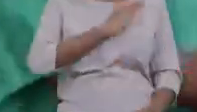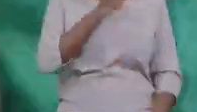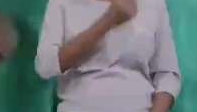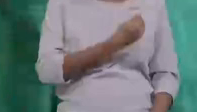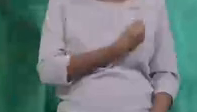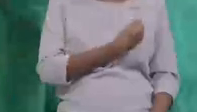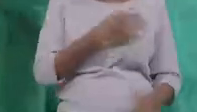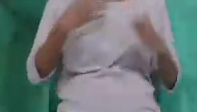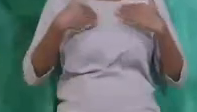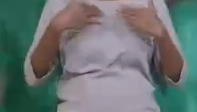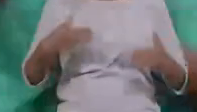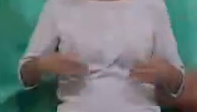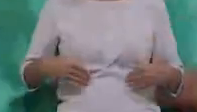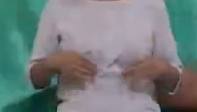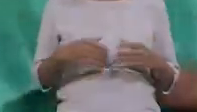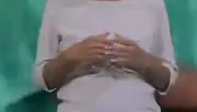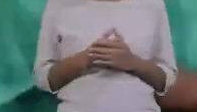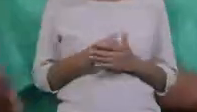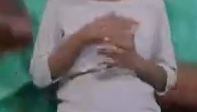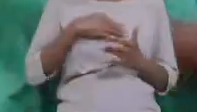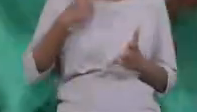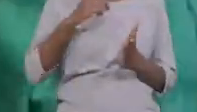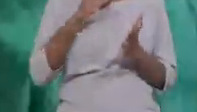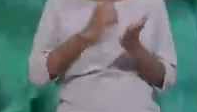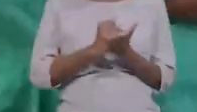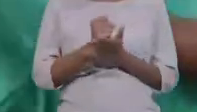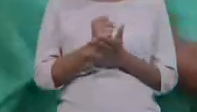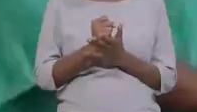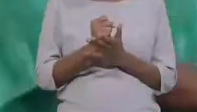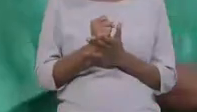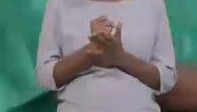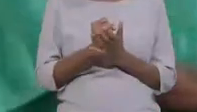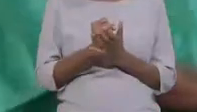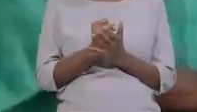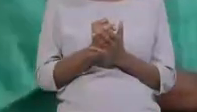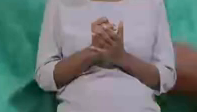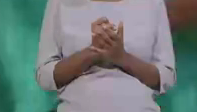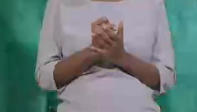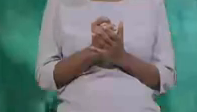l'esprit, de l'âme et du corps. Et la vérité